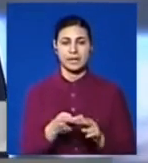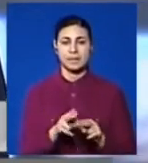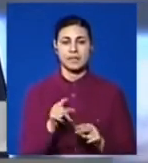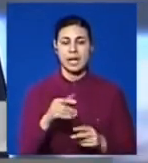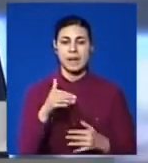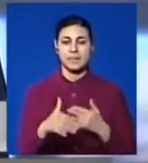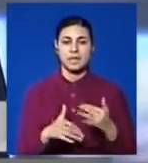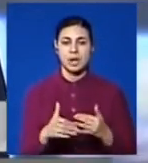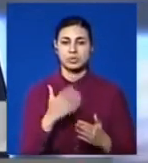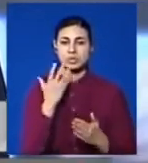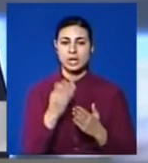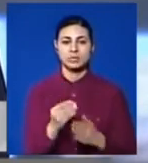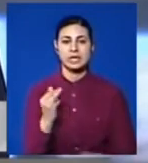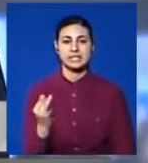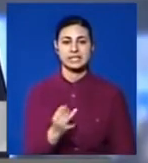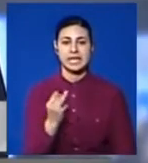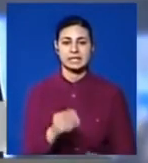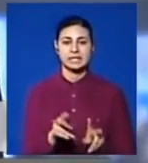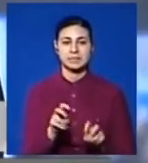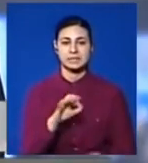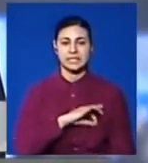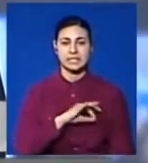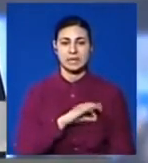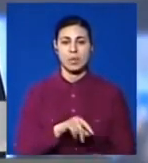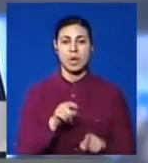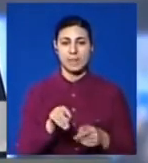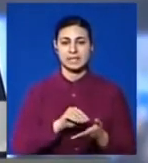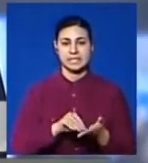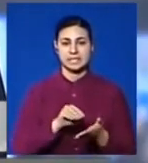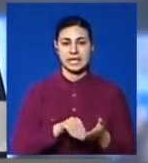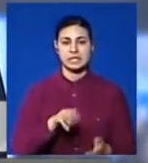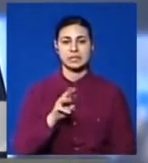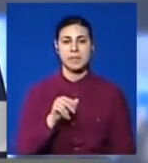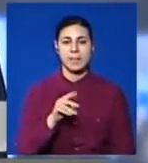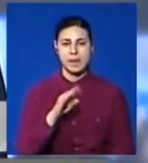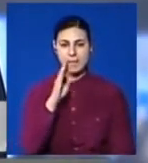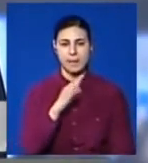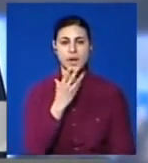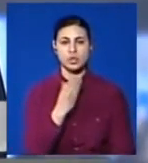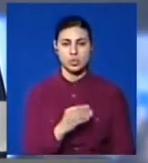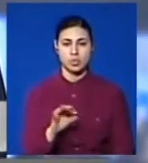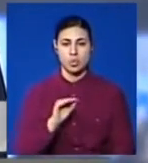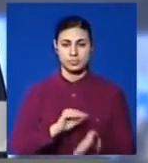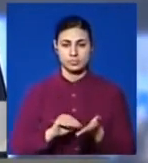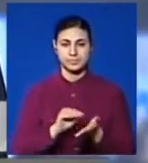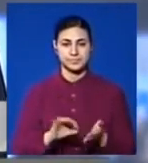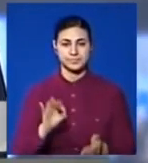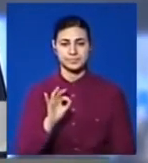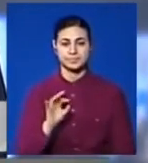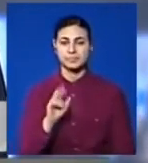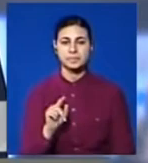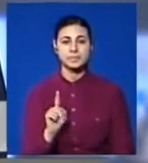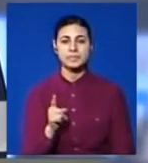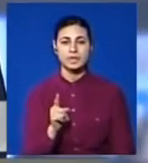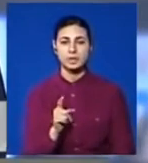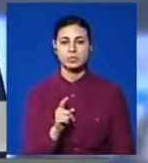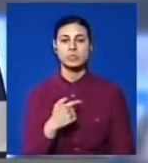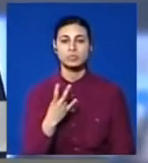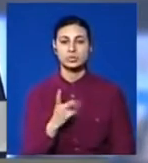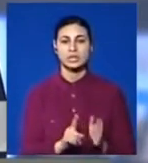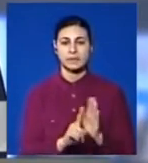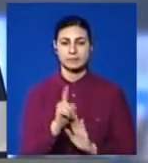ქაოსს საკუთარი ინტერესების სასარგებლოდ. ამაზე წერს მამალაძე თავის წერილში, სხვა რამეს კი არ წერს. და რატომ არ უნდა